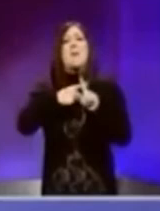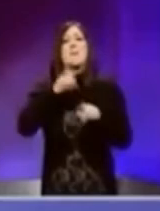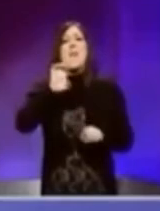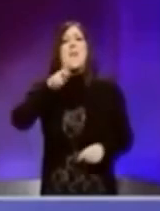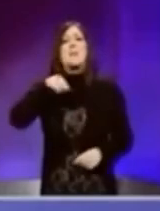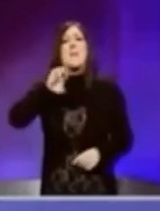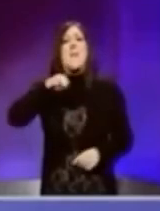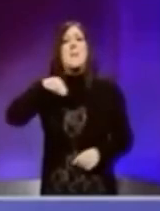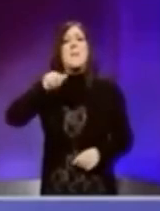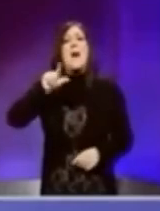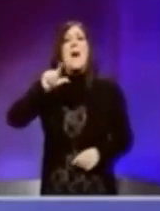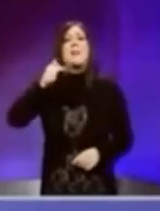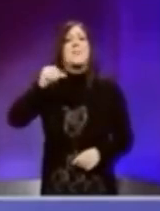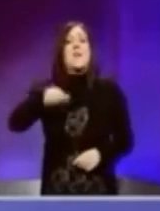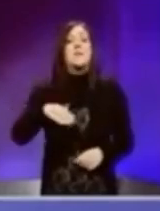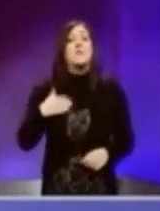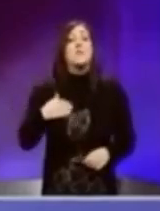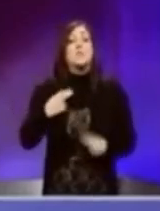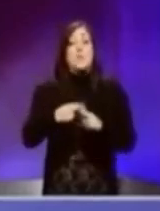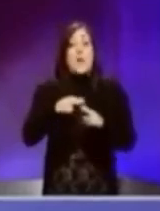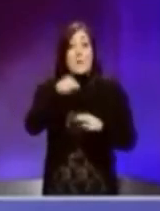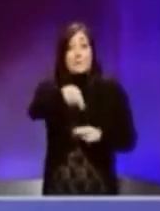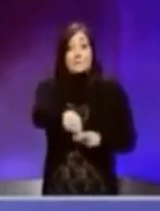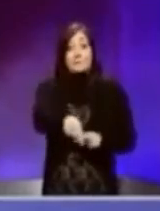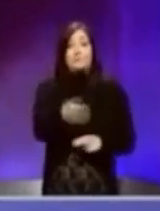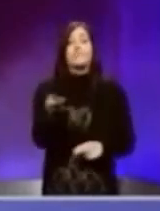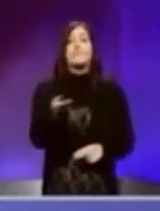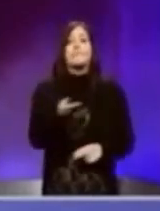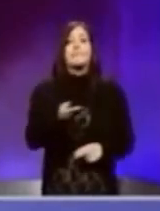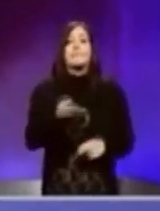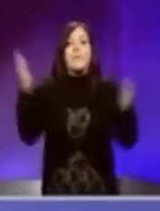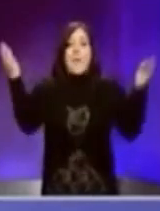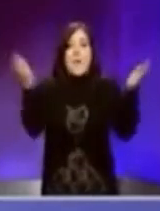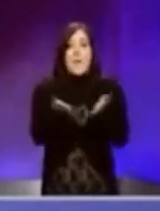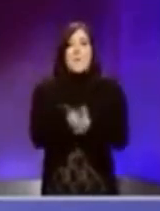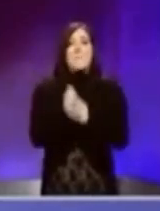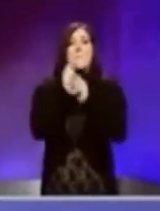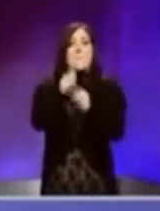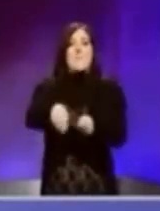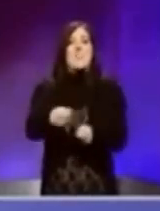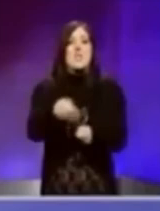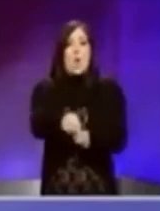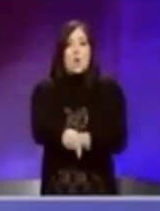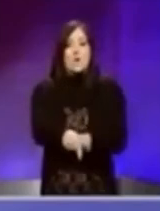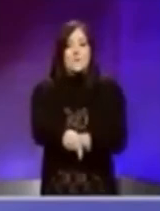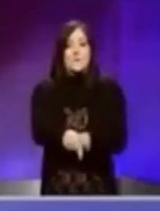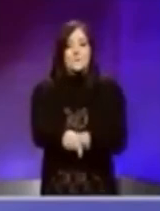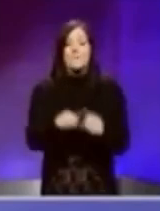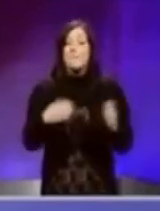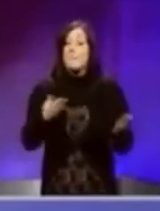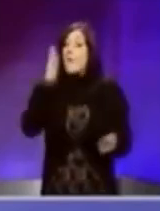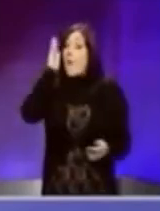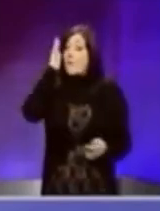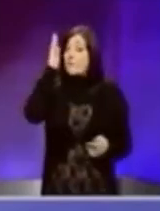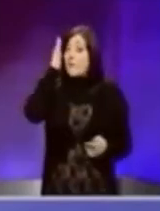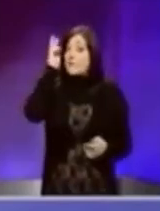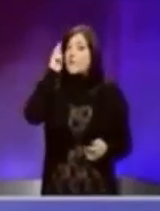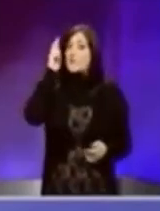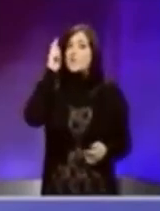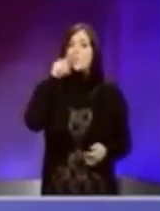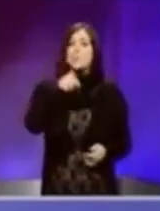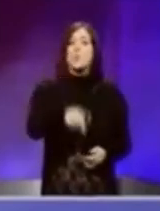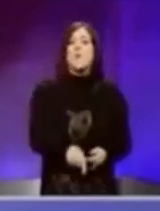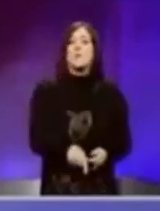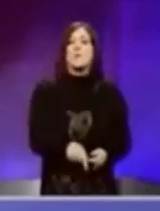l-Unjoni Ewropea li faslet direttiva msejħa direttiva ta' Seveso li tobbliga dwar il-mod kif wieħed għandu